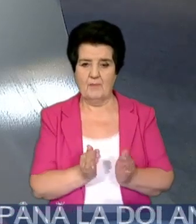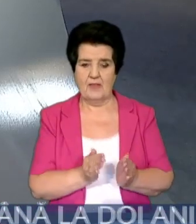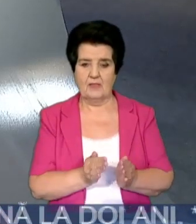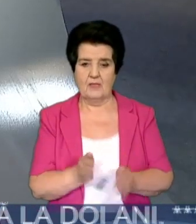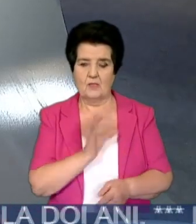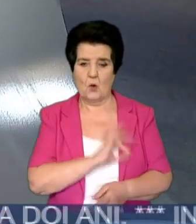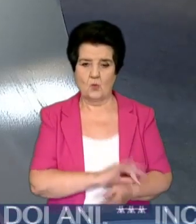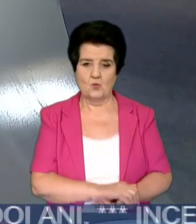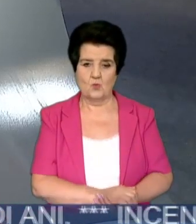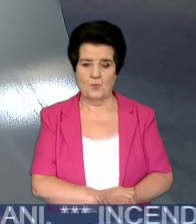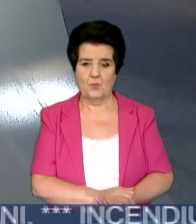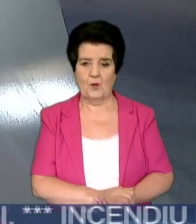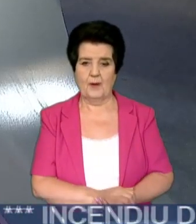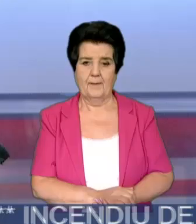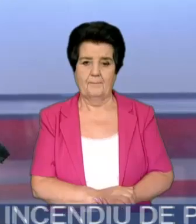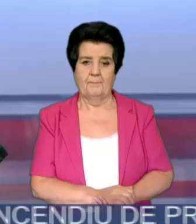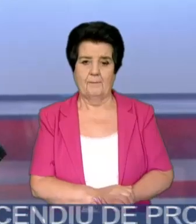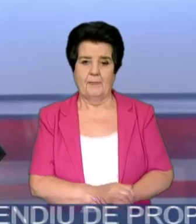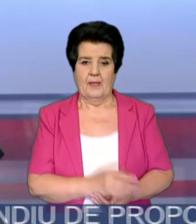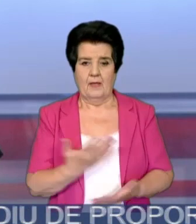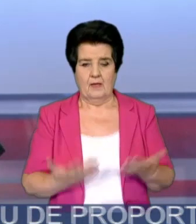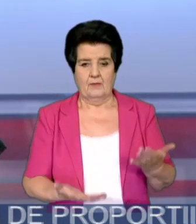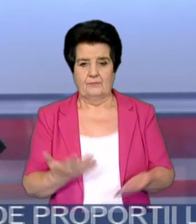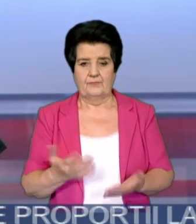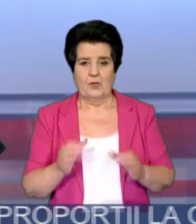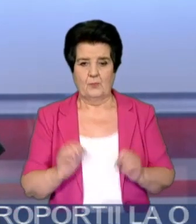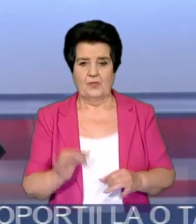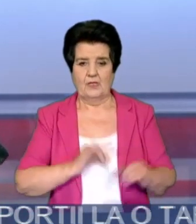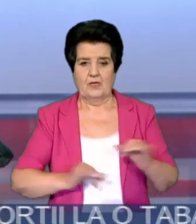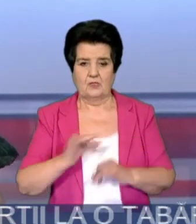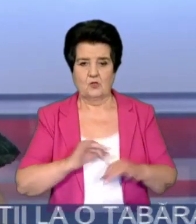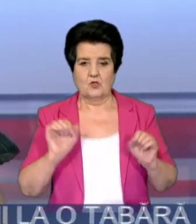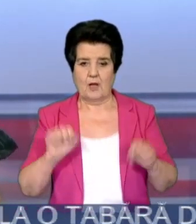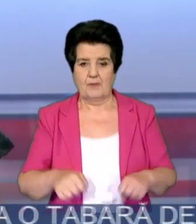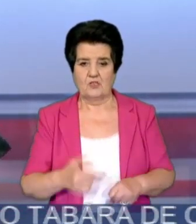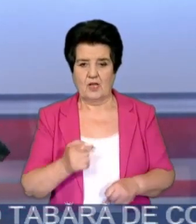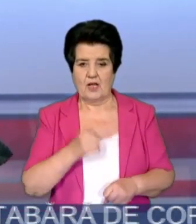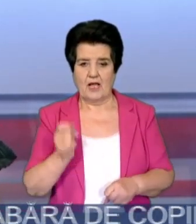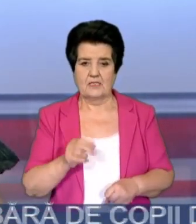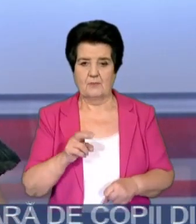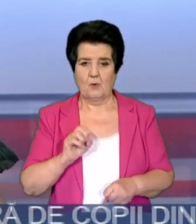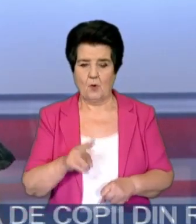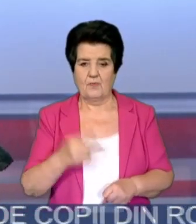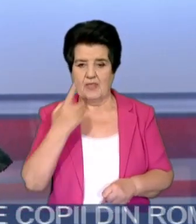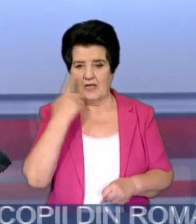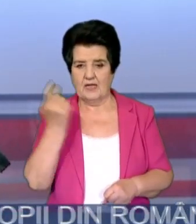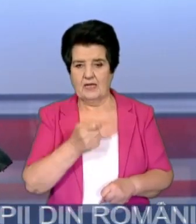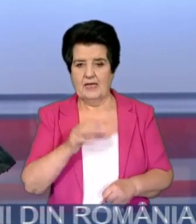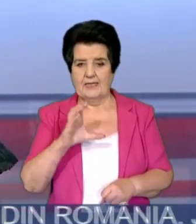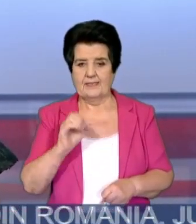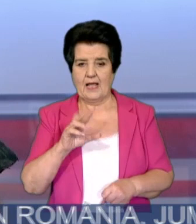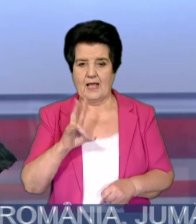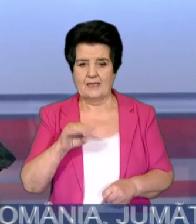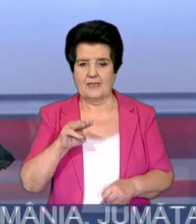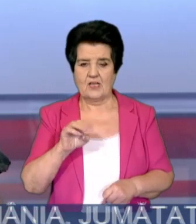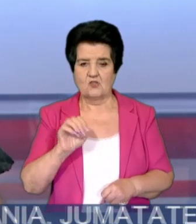consumuri, eu cred că puterea de negociere și capacitatea Gazpromului de a șantaja Europa va